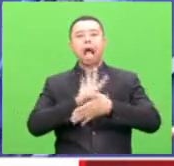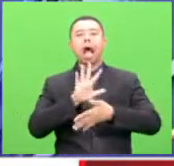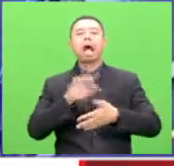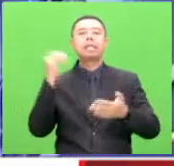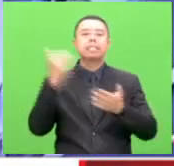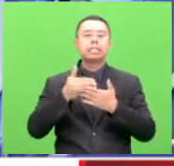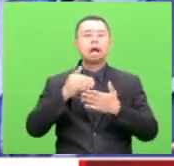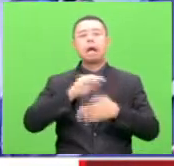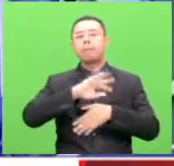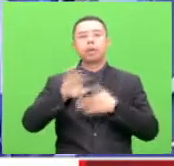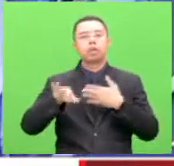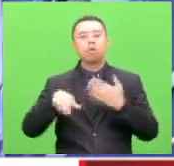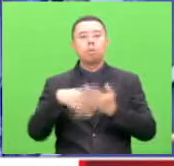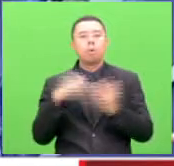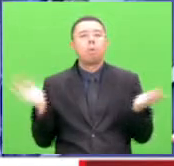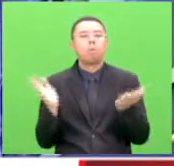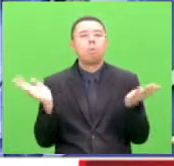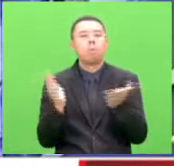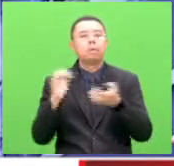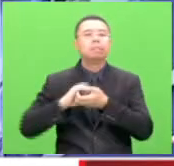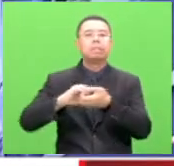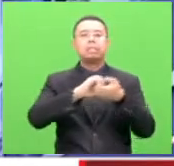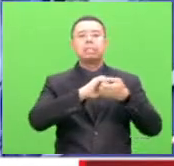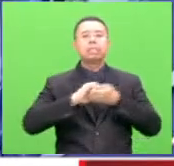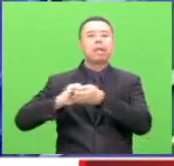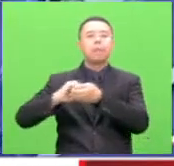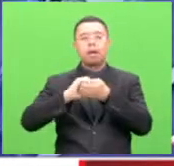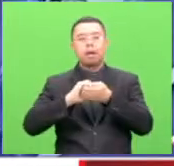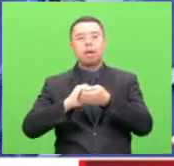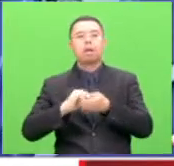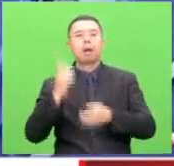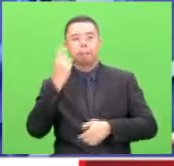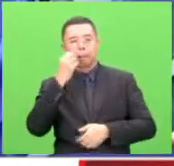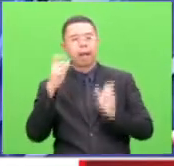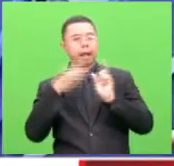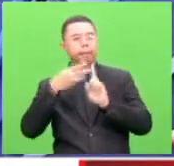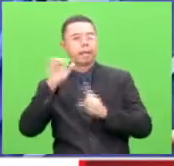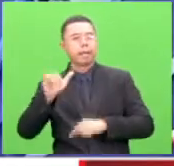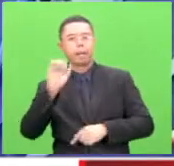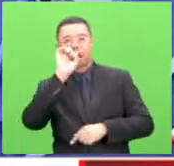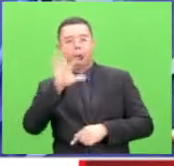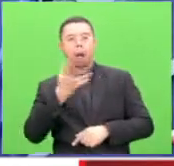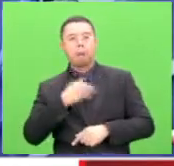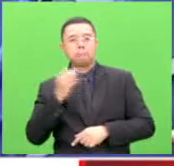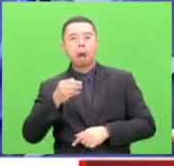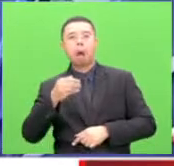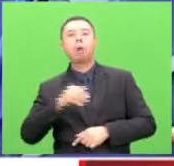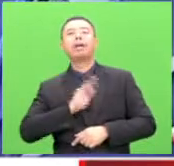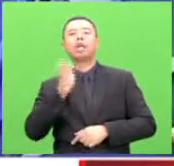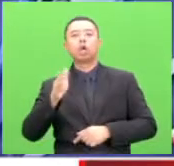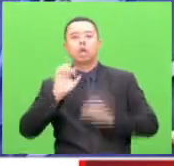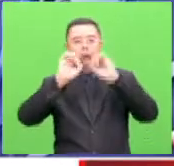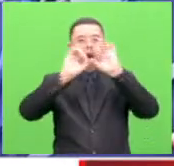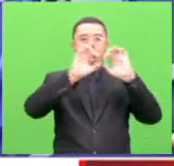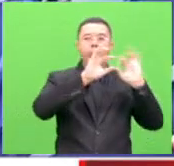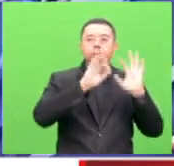anak ranting. Untuk semua bahu-membahu, kalau Pak SBY bilang mau turun gunung, maka wajib bagi kami